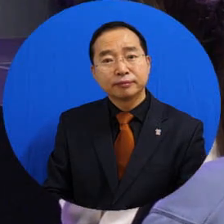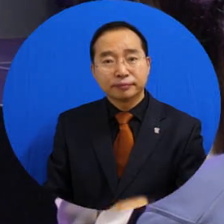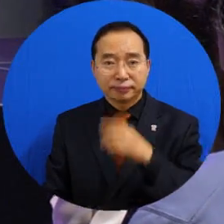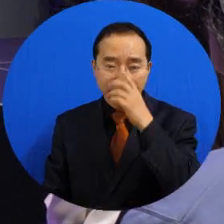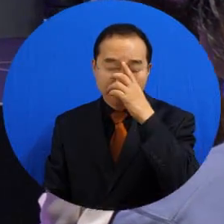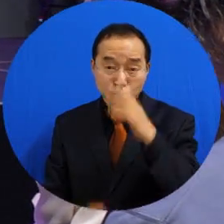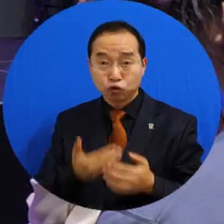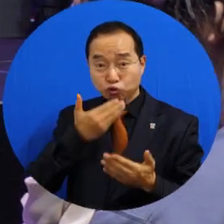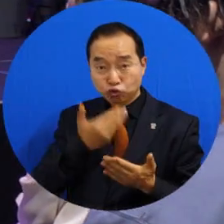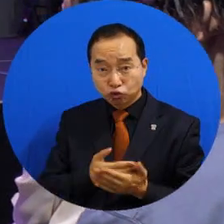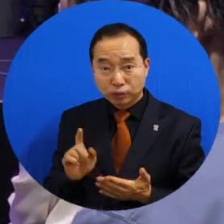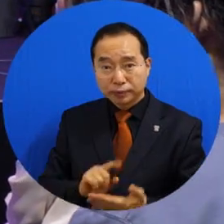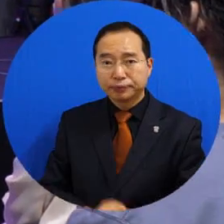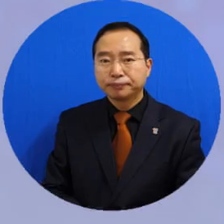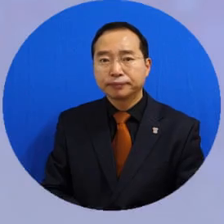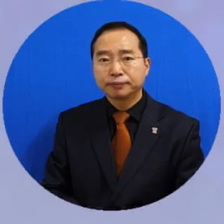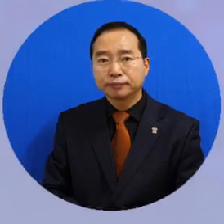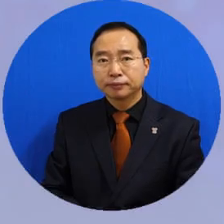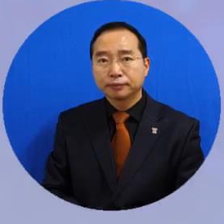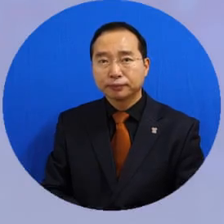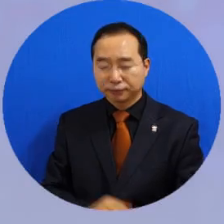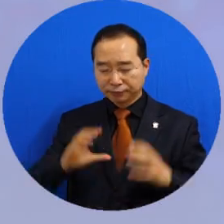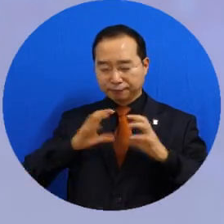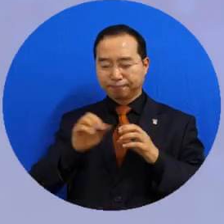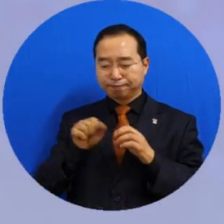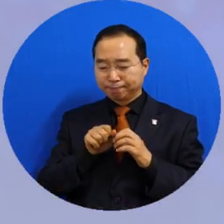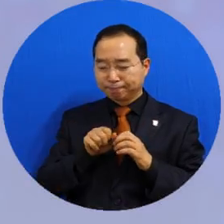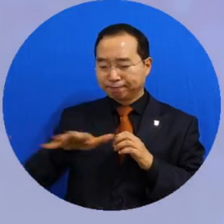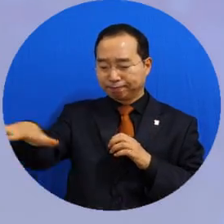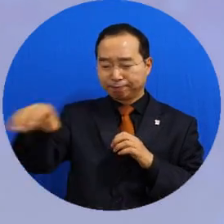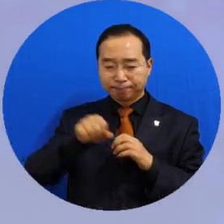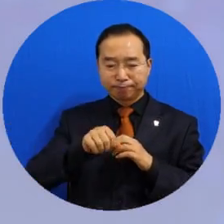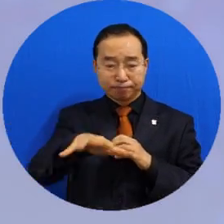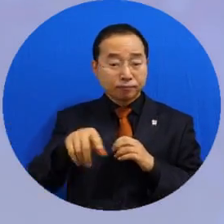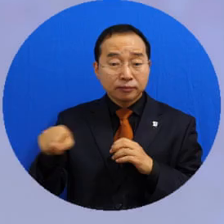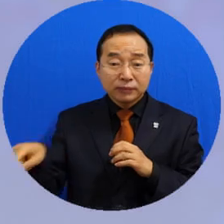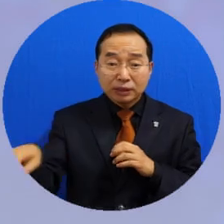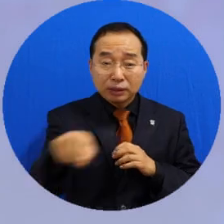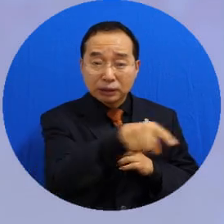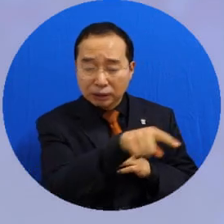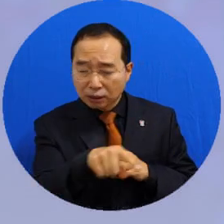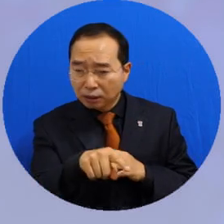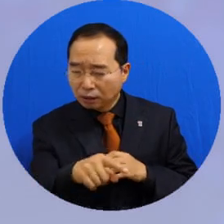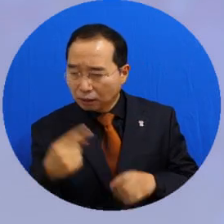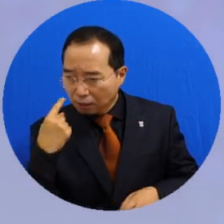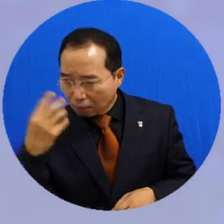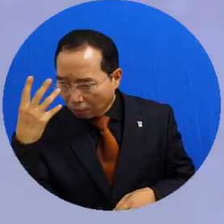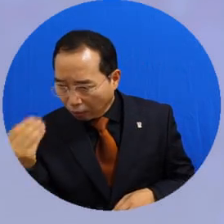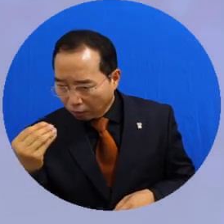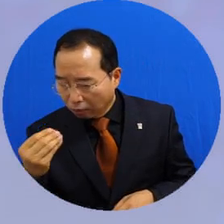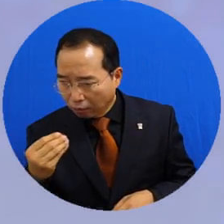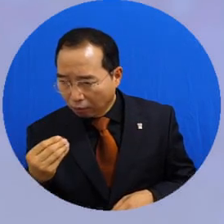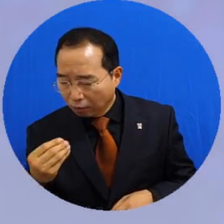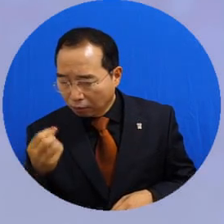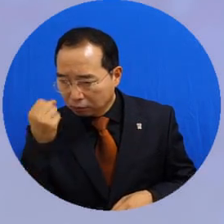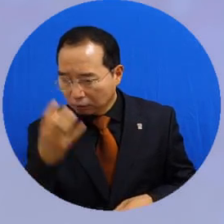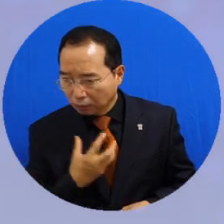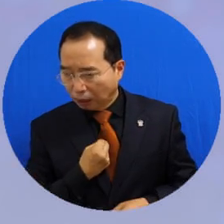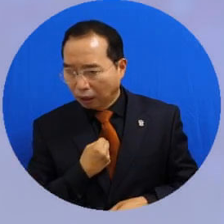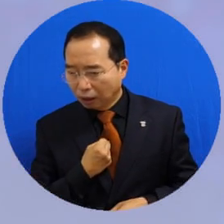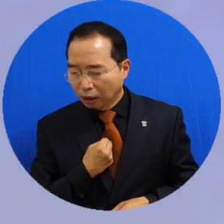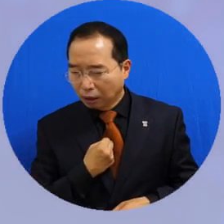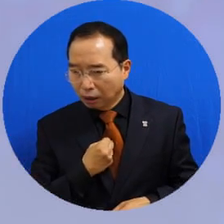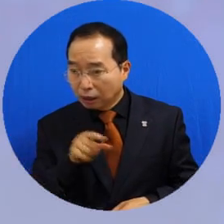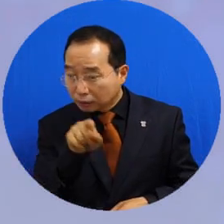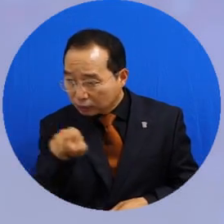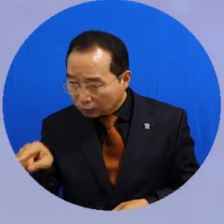제가 생각하기에 중요한 것은 이런 여러 디아스포라, 우리에게 영감을 불러일으키고 우리에게 도전을 줄 수 있는 디아스포라의